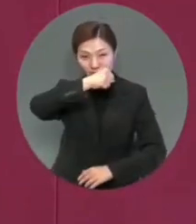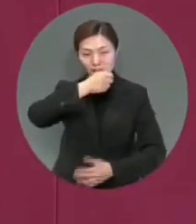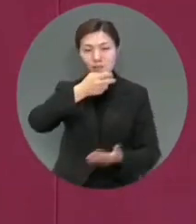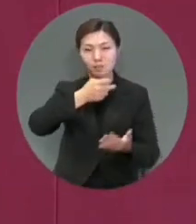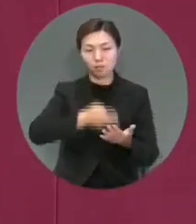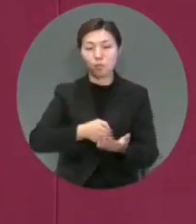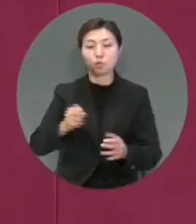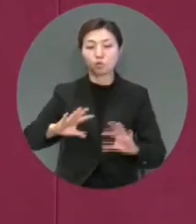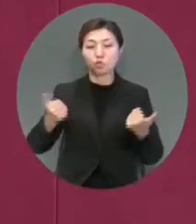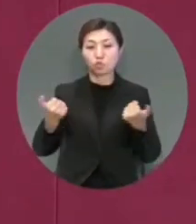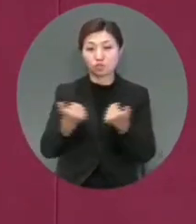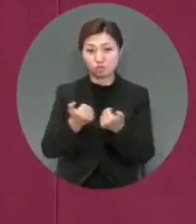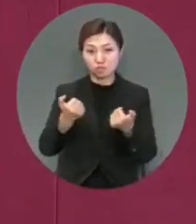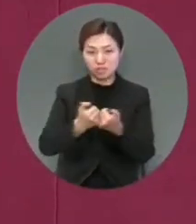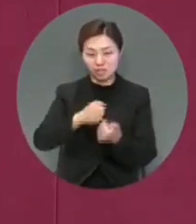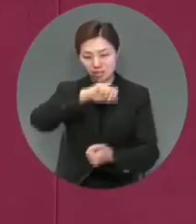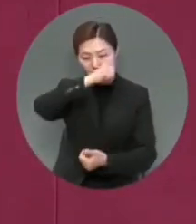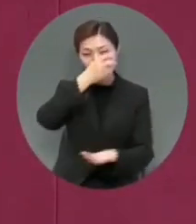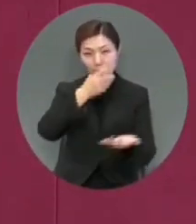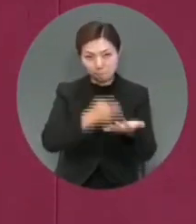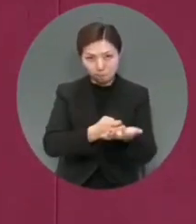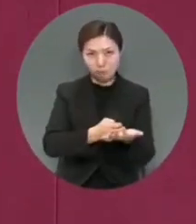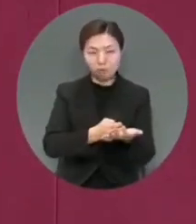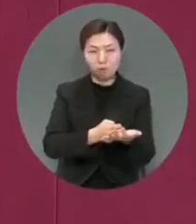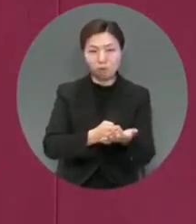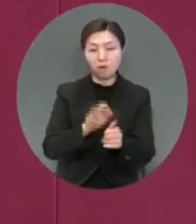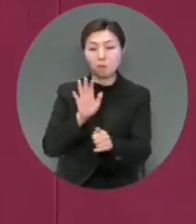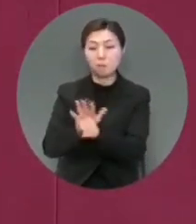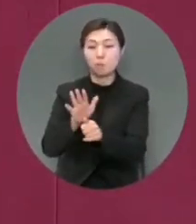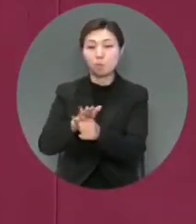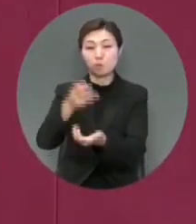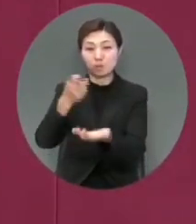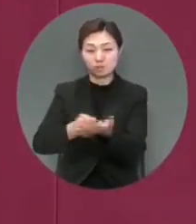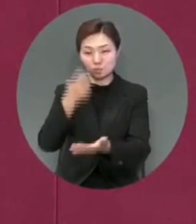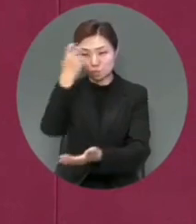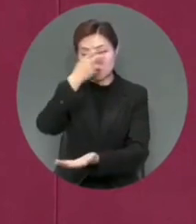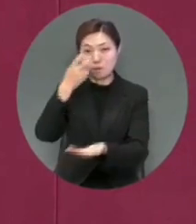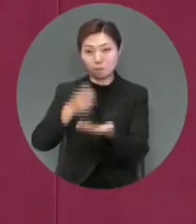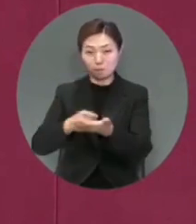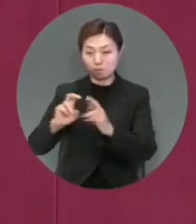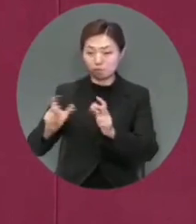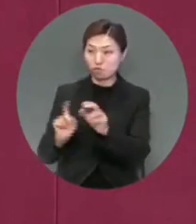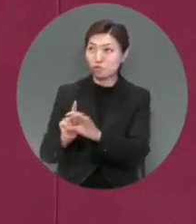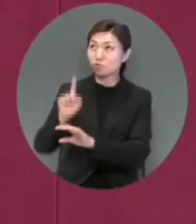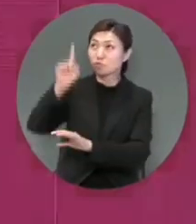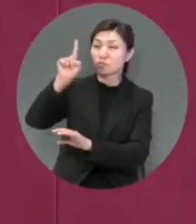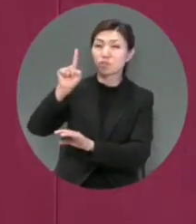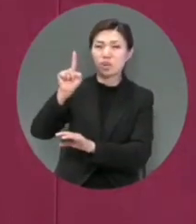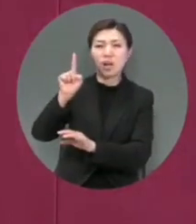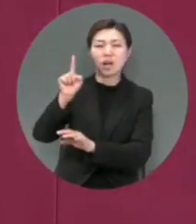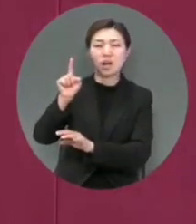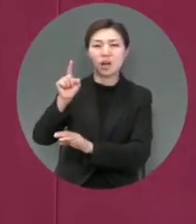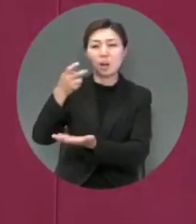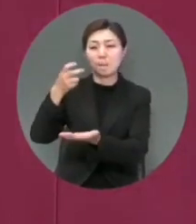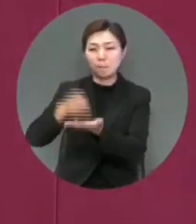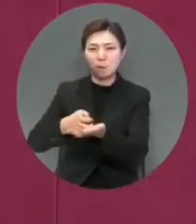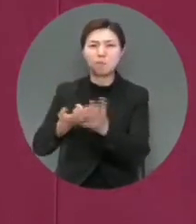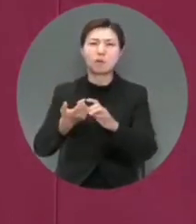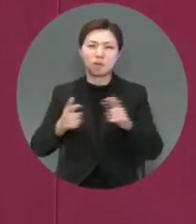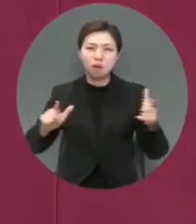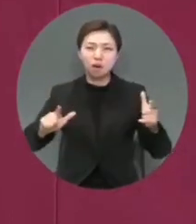국가재정법, 보조금관리법, 산업은행법, 우주항공청법 등